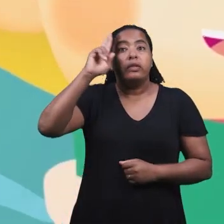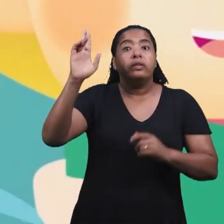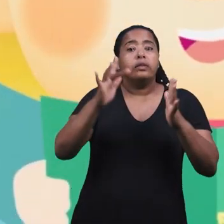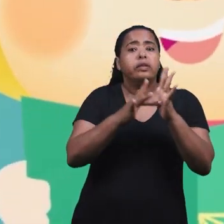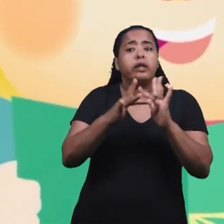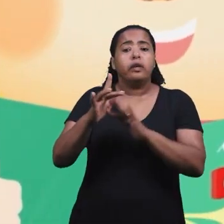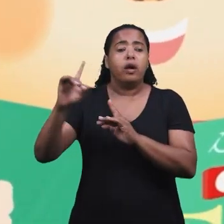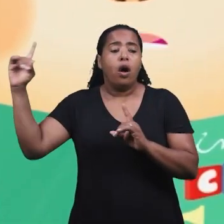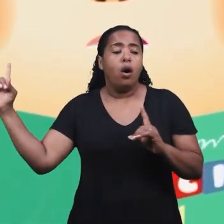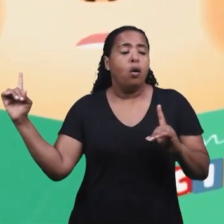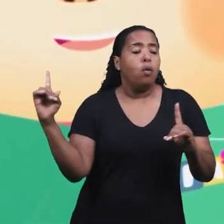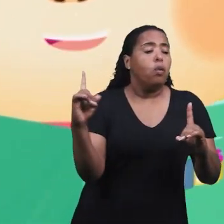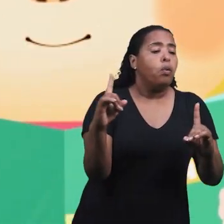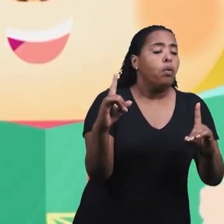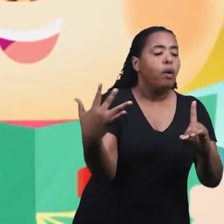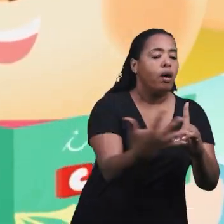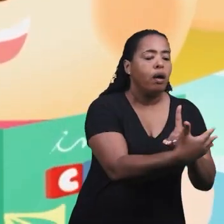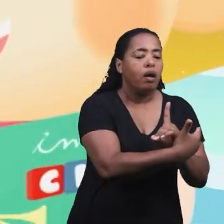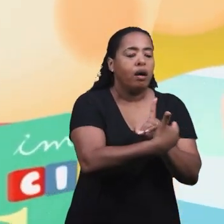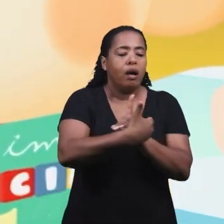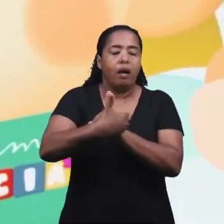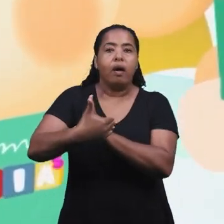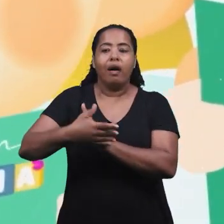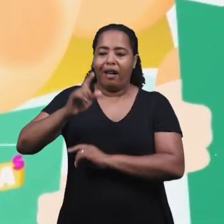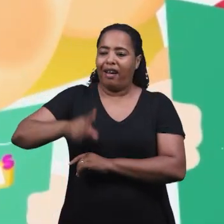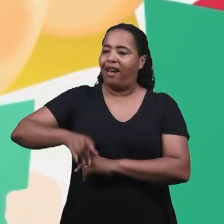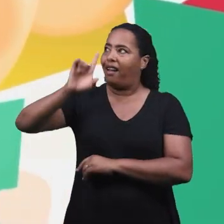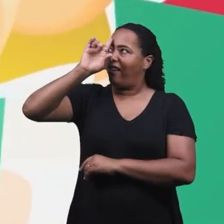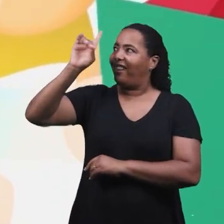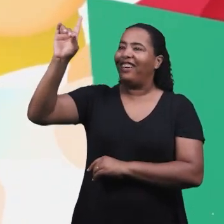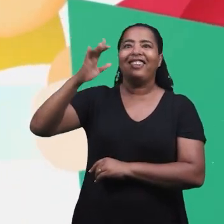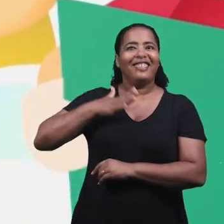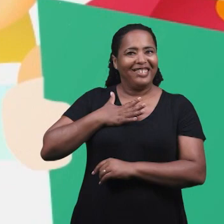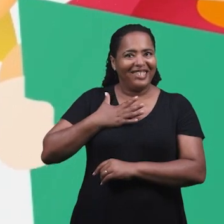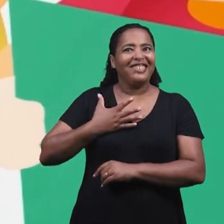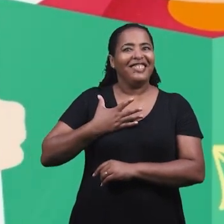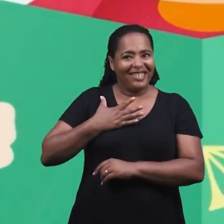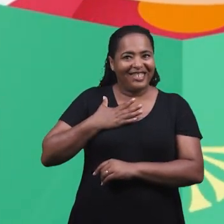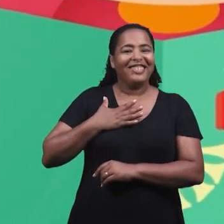Ele me foi por salvação.